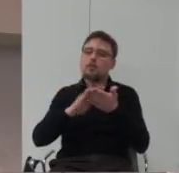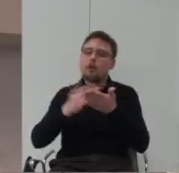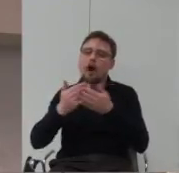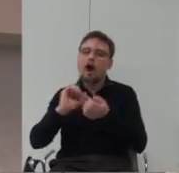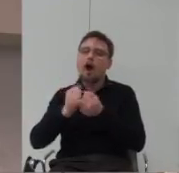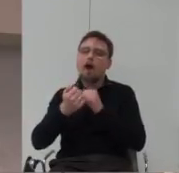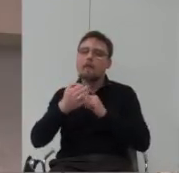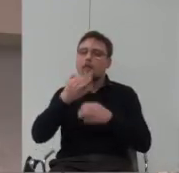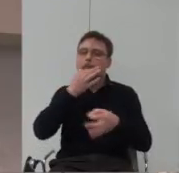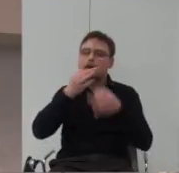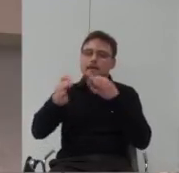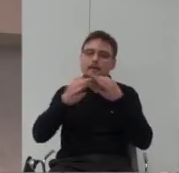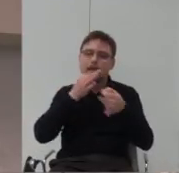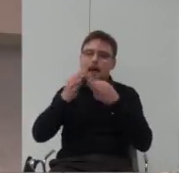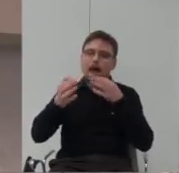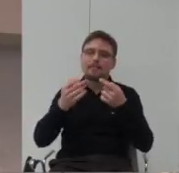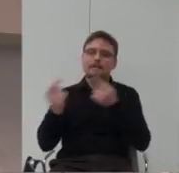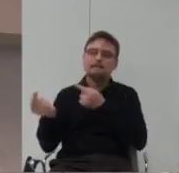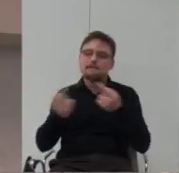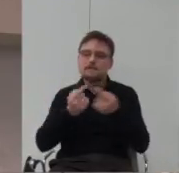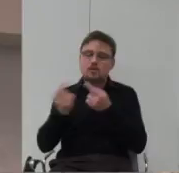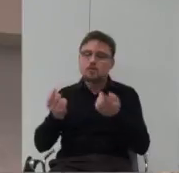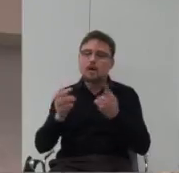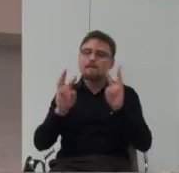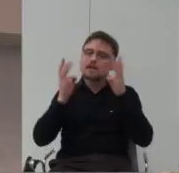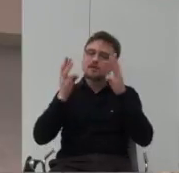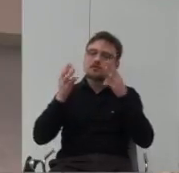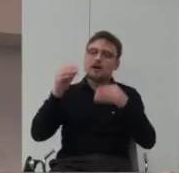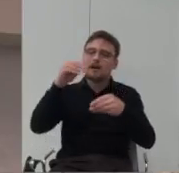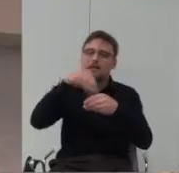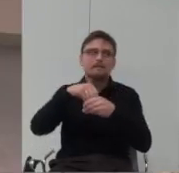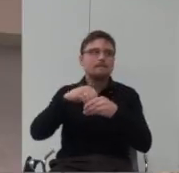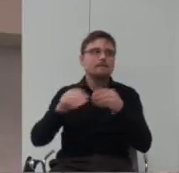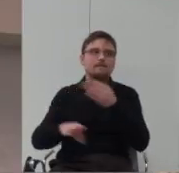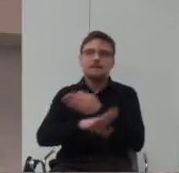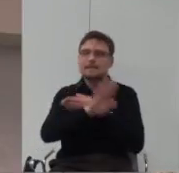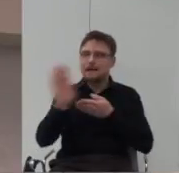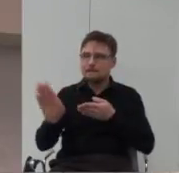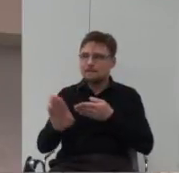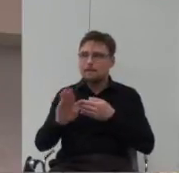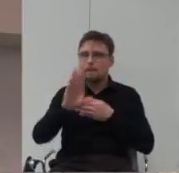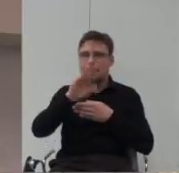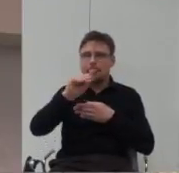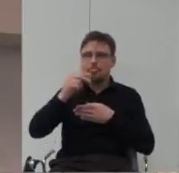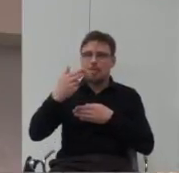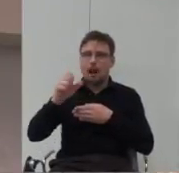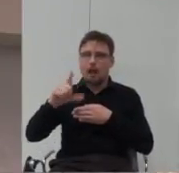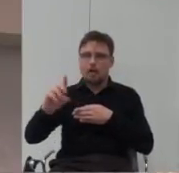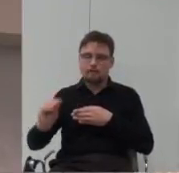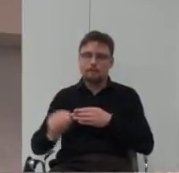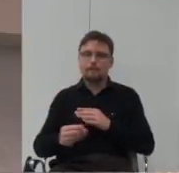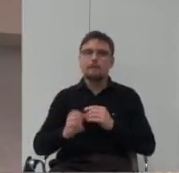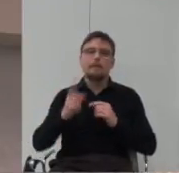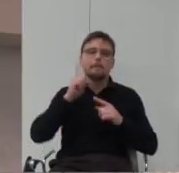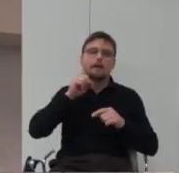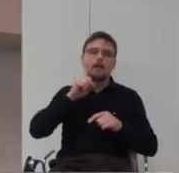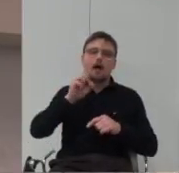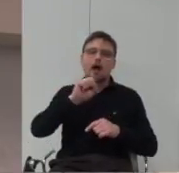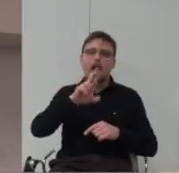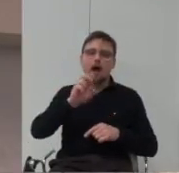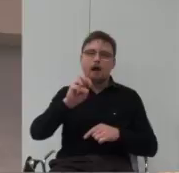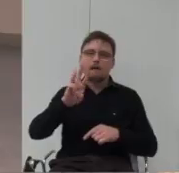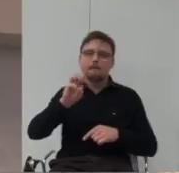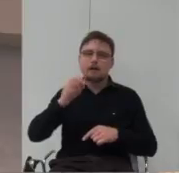podszedł do zbioru tych przykładów czy pytań, seminariów, wszystkiego, co się działo